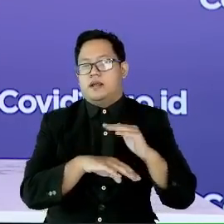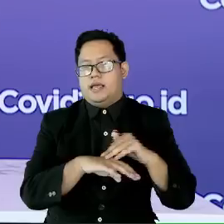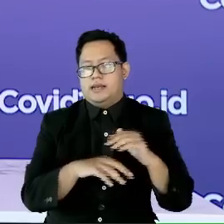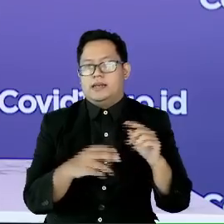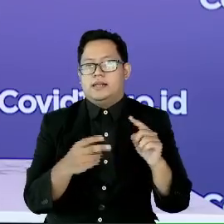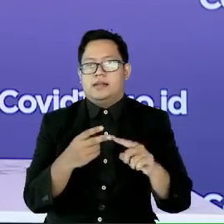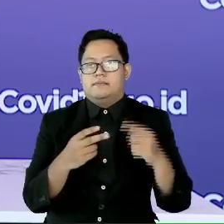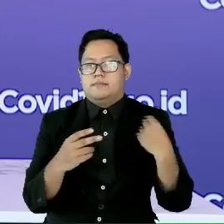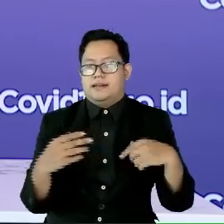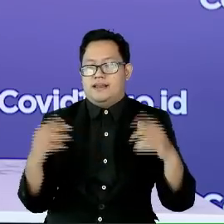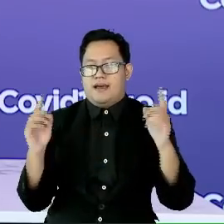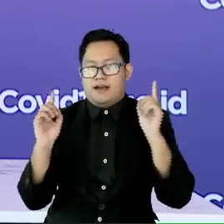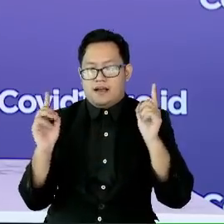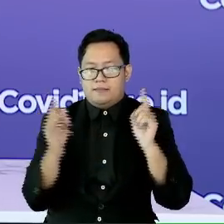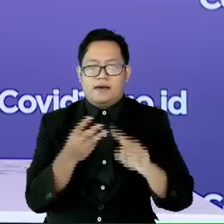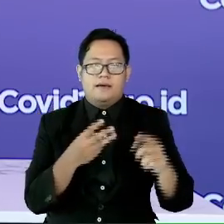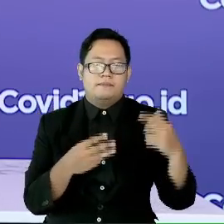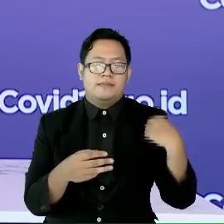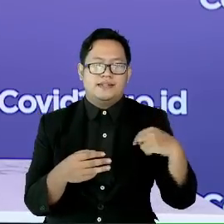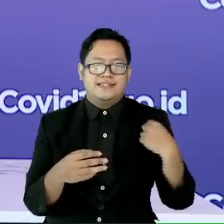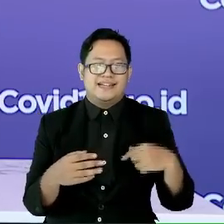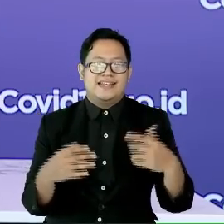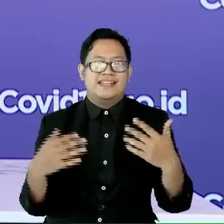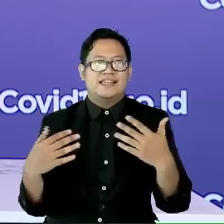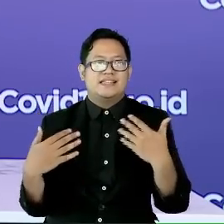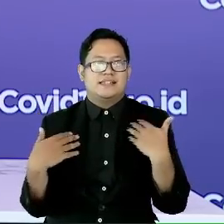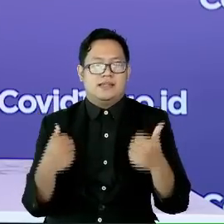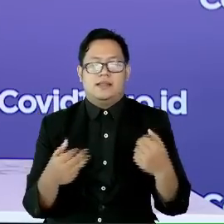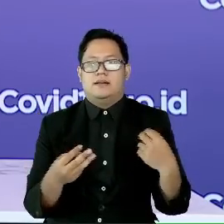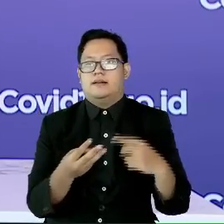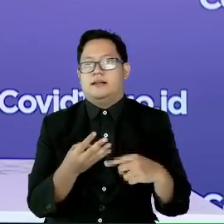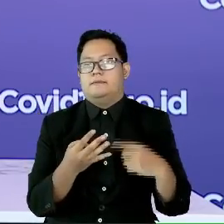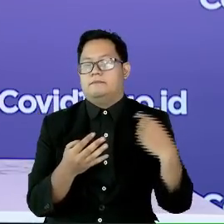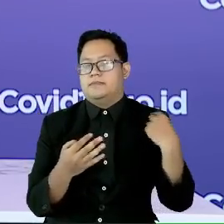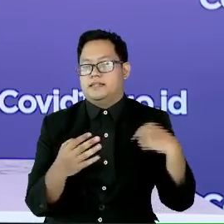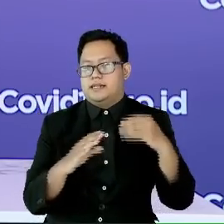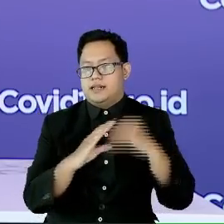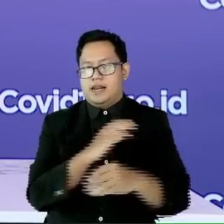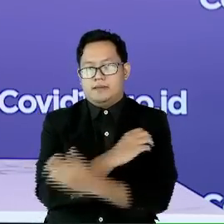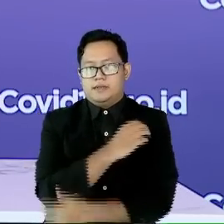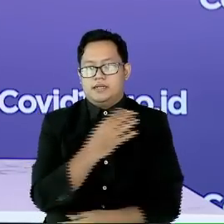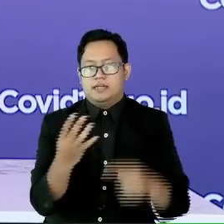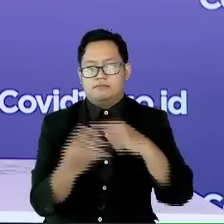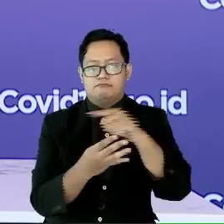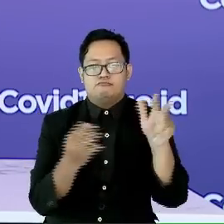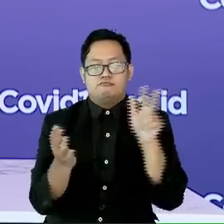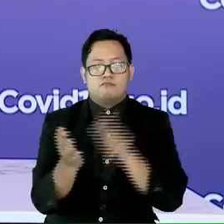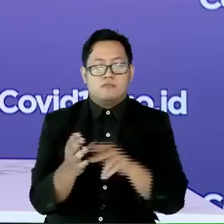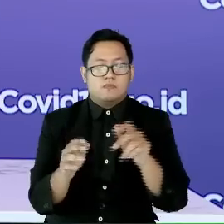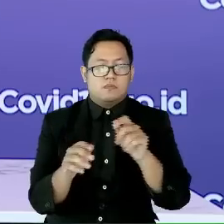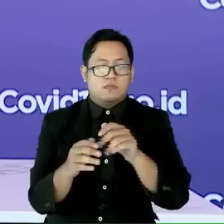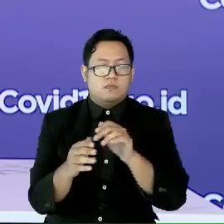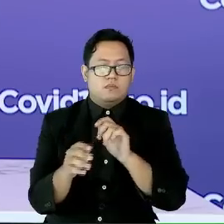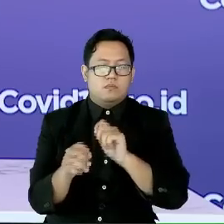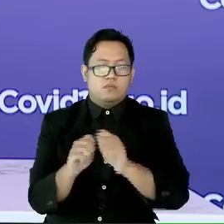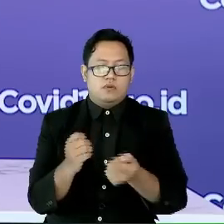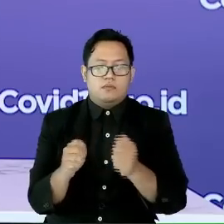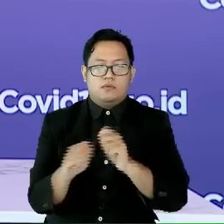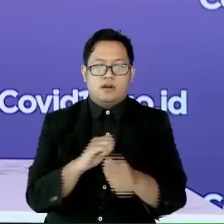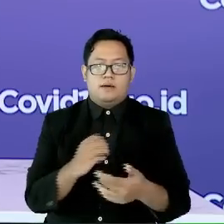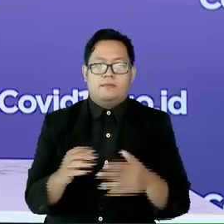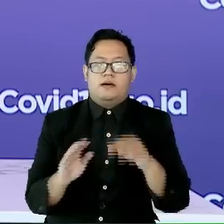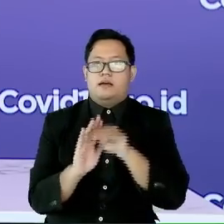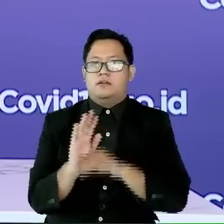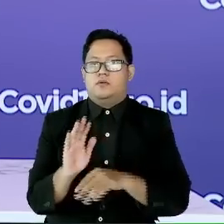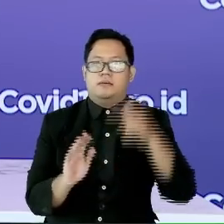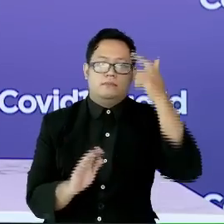Menteri Agama, Menteri Kesehatan, dan Menteri Dalam Negeri tentang panduan penyelenggaraan pembelajaran di masa